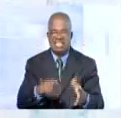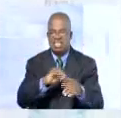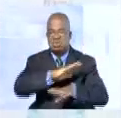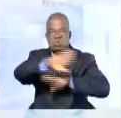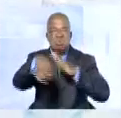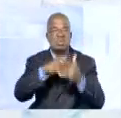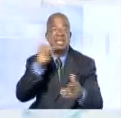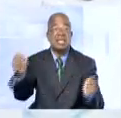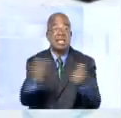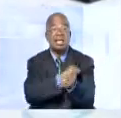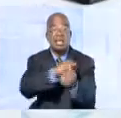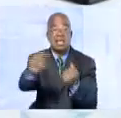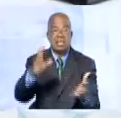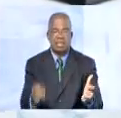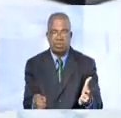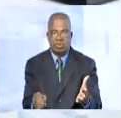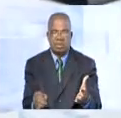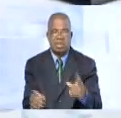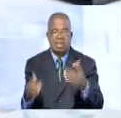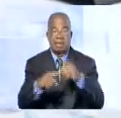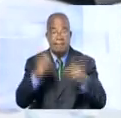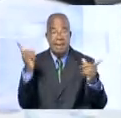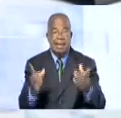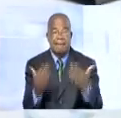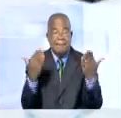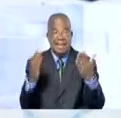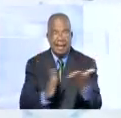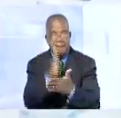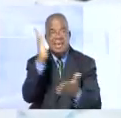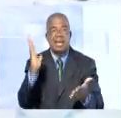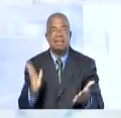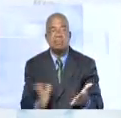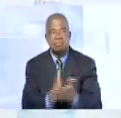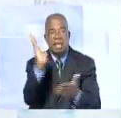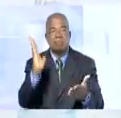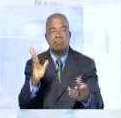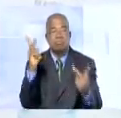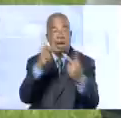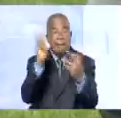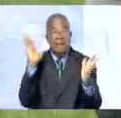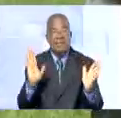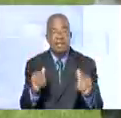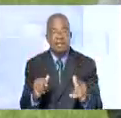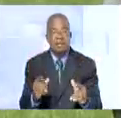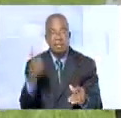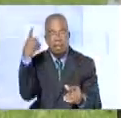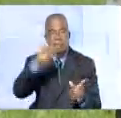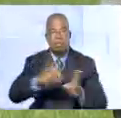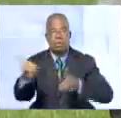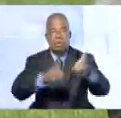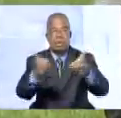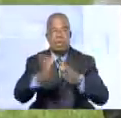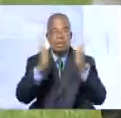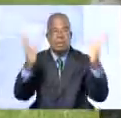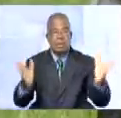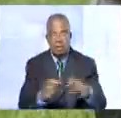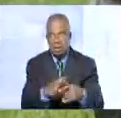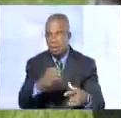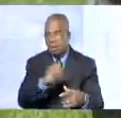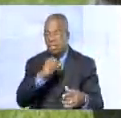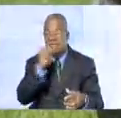vu son état de dégradation très avancé. Pour le directeur général, il n'y a pas que la pelouse